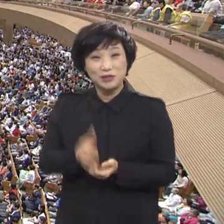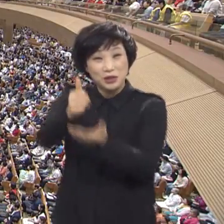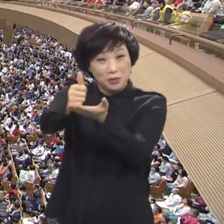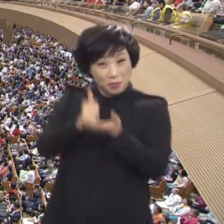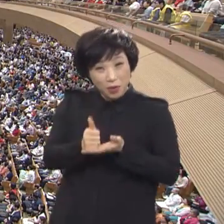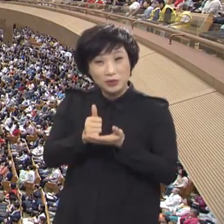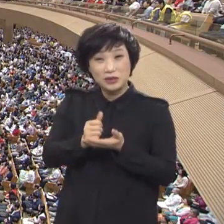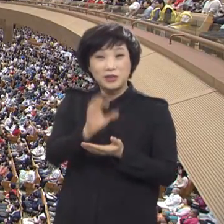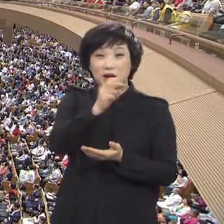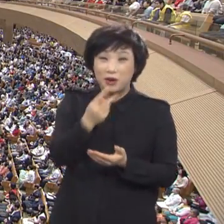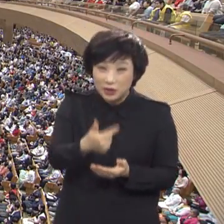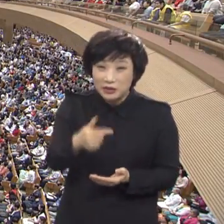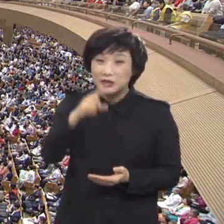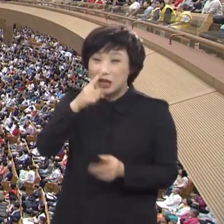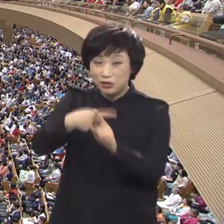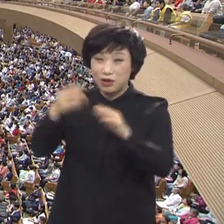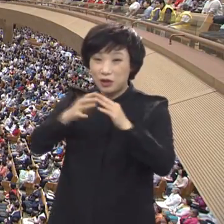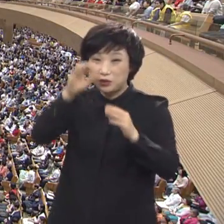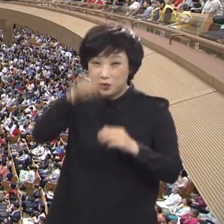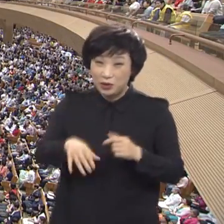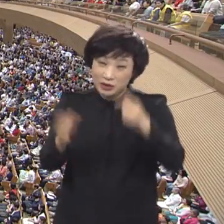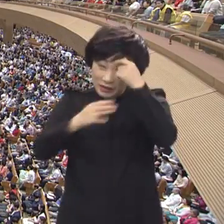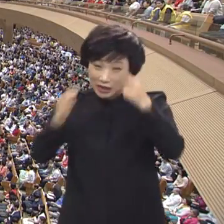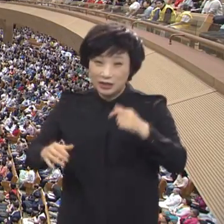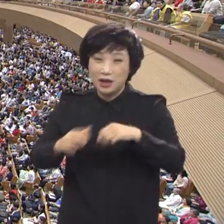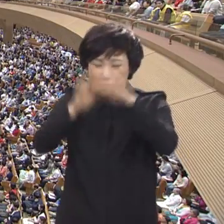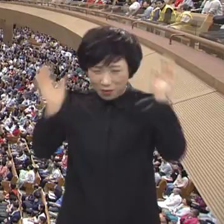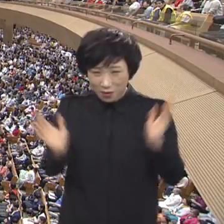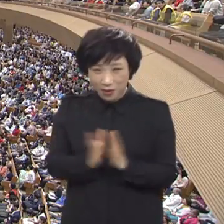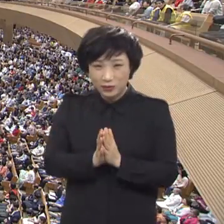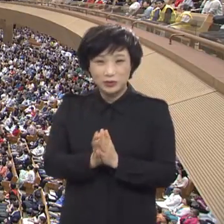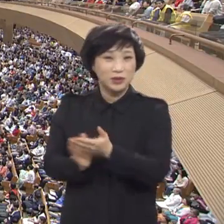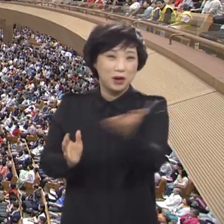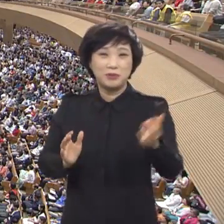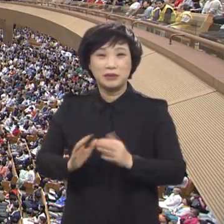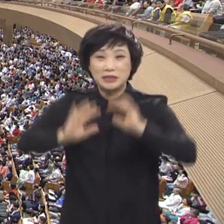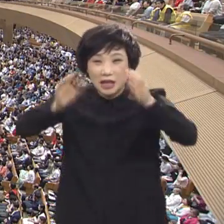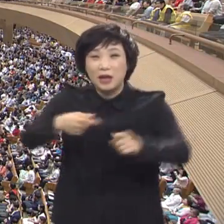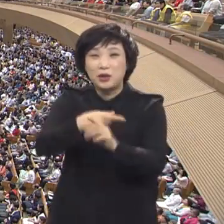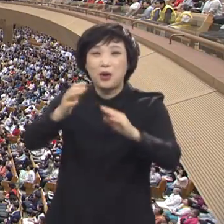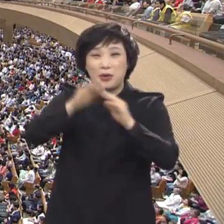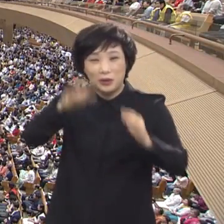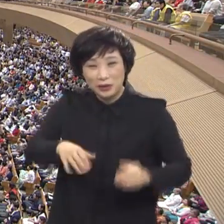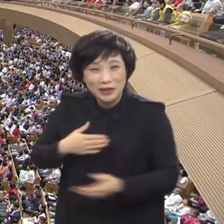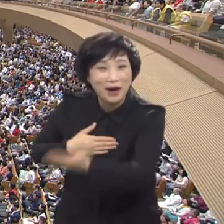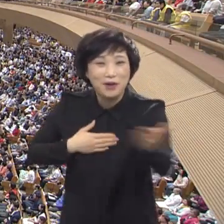주님 모신 연세중앙교회, 전세계교회, 해종교회가 된 것을 축하합니다.